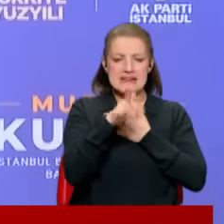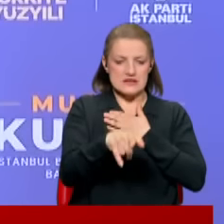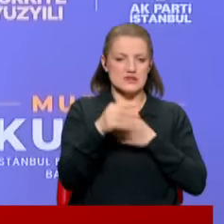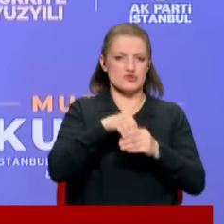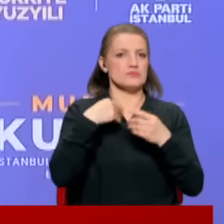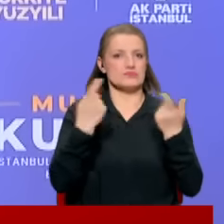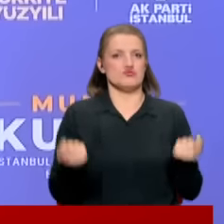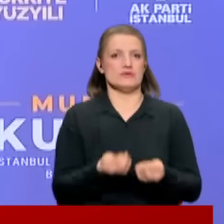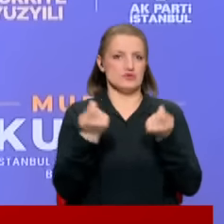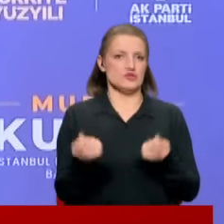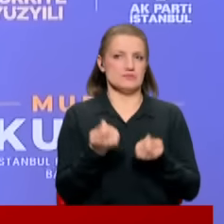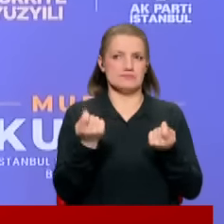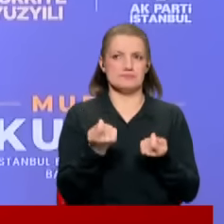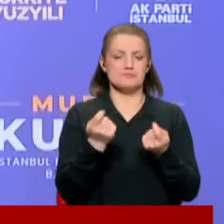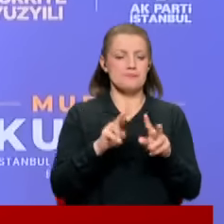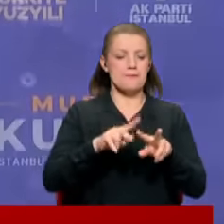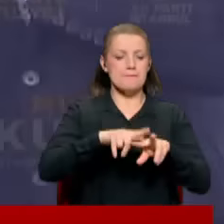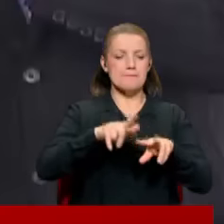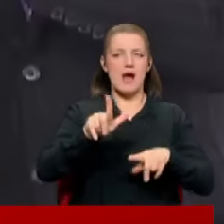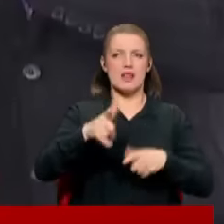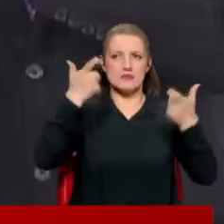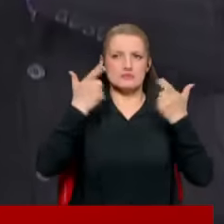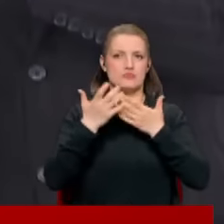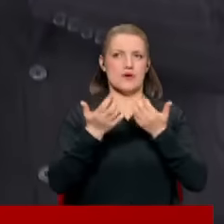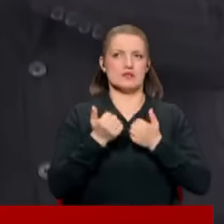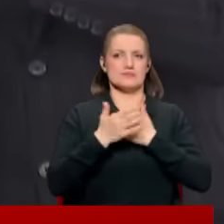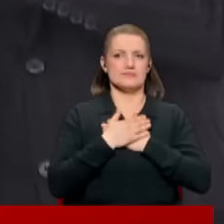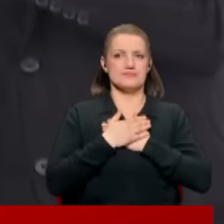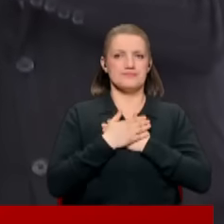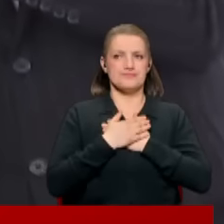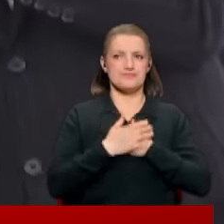çalıştık. Malını emanet bildik.